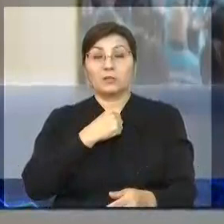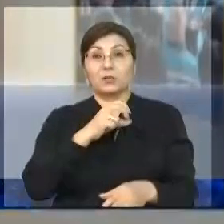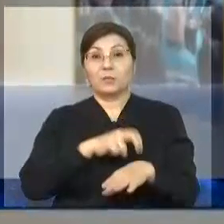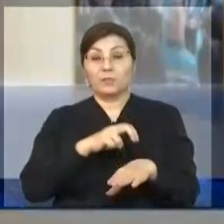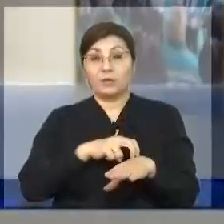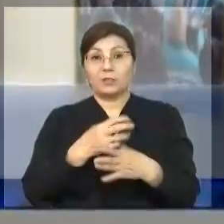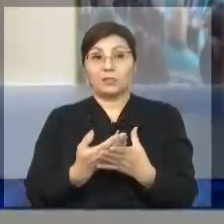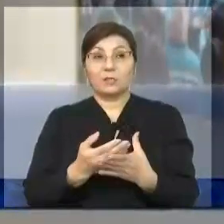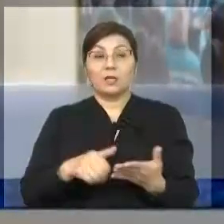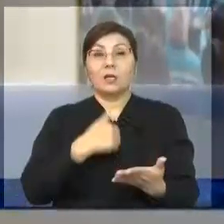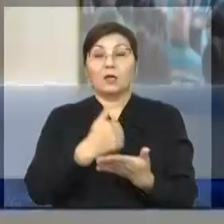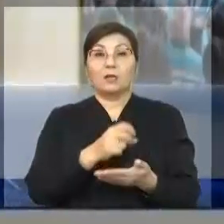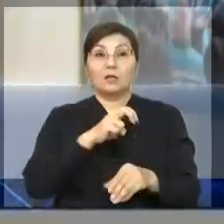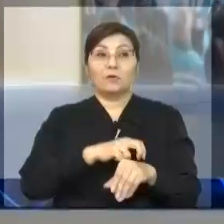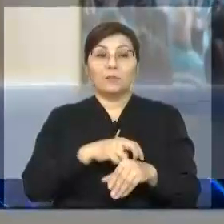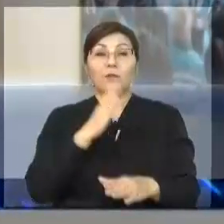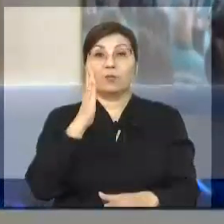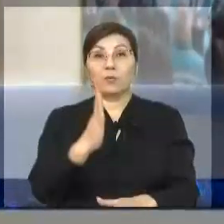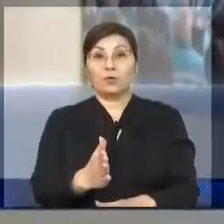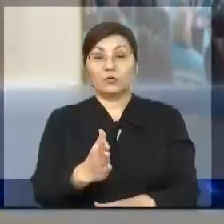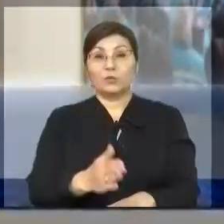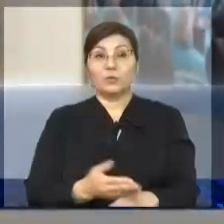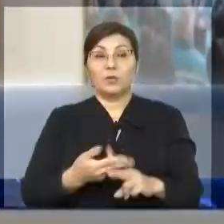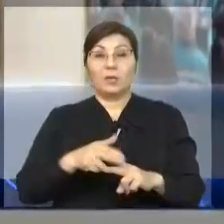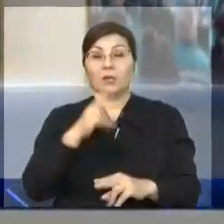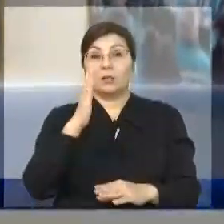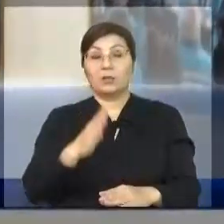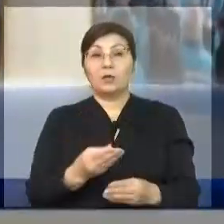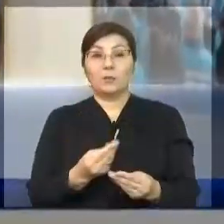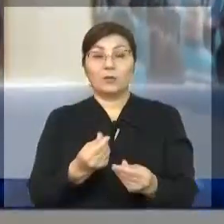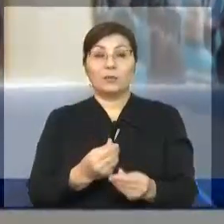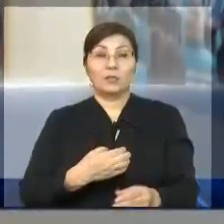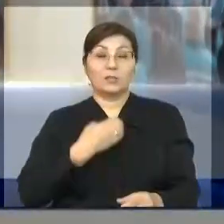или главные врачи, то в будущем это будет оплачивать страховая компания.